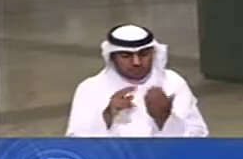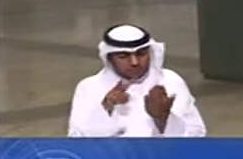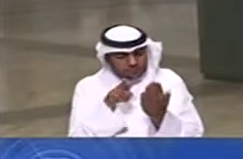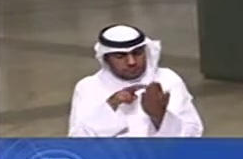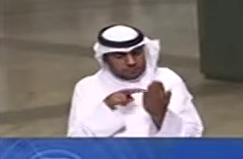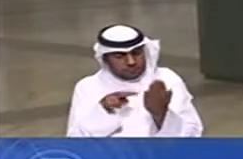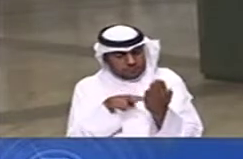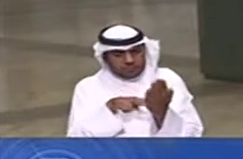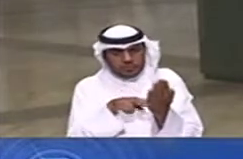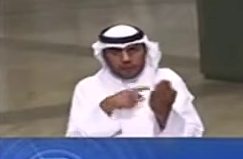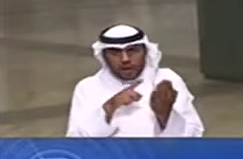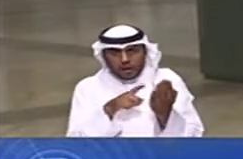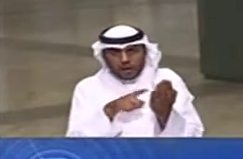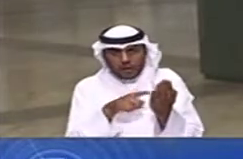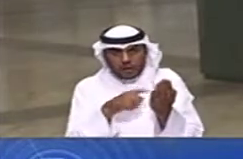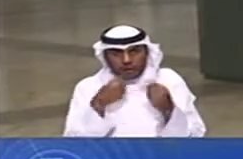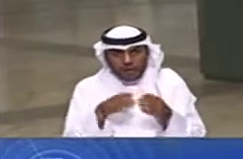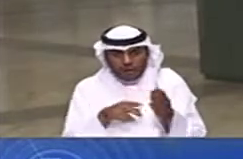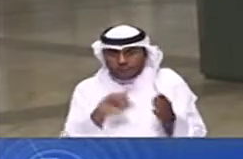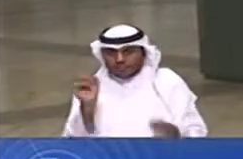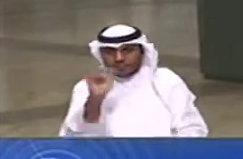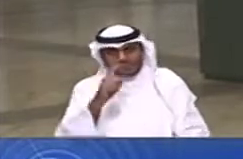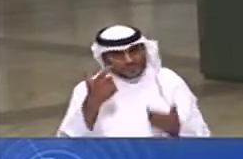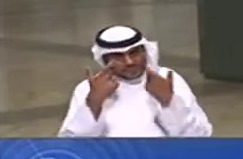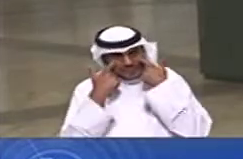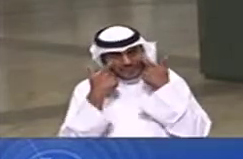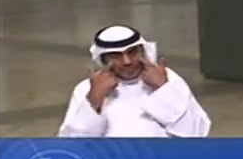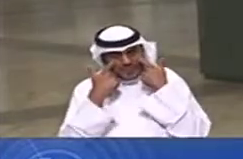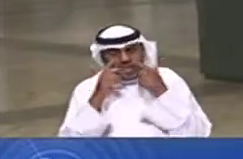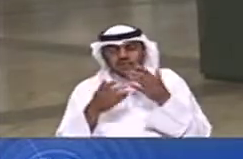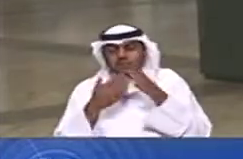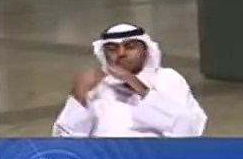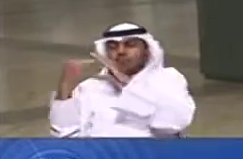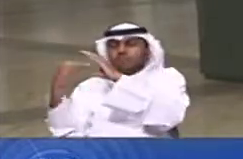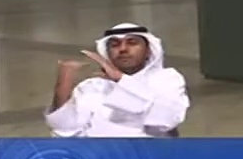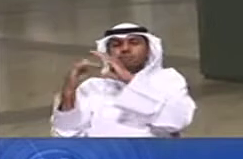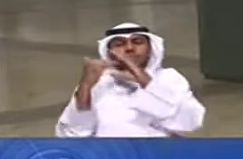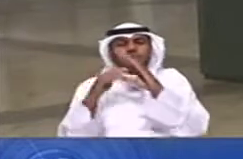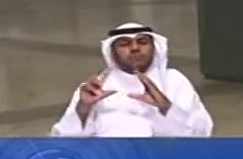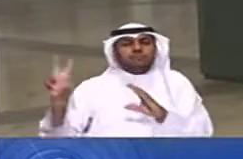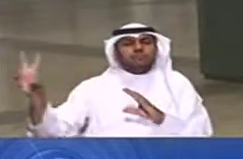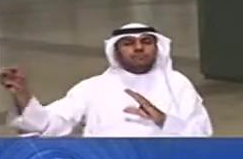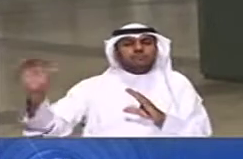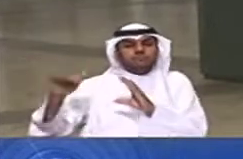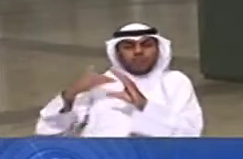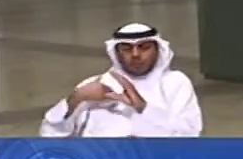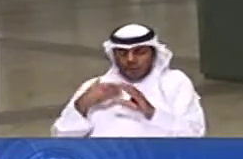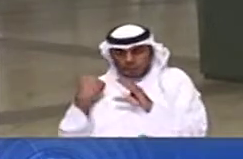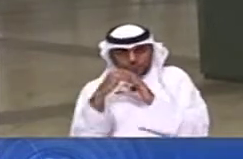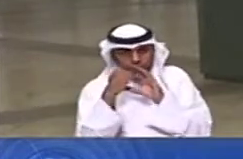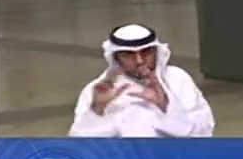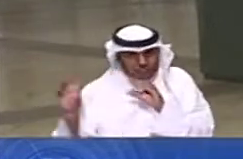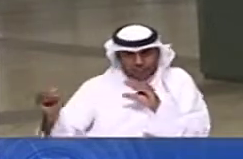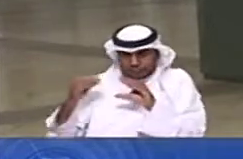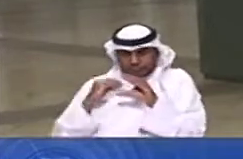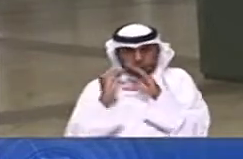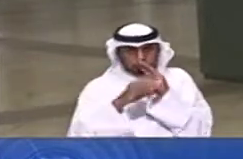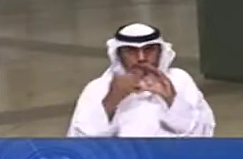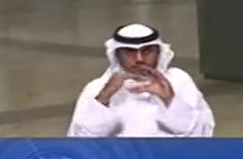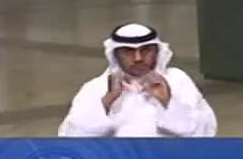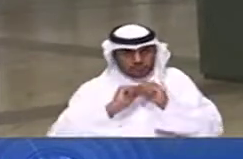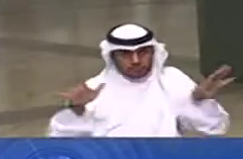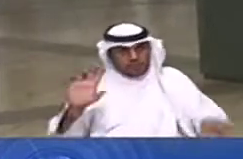نتكلم حتى في المجتمع ونتمنى من مجتمعنا، يعني احنا عندنا مصادر سواء كانت مصادر أمنية، مصادر